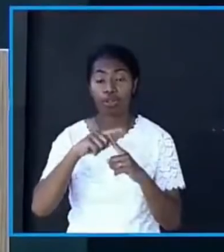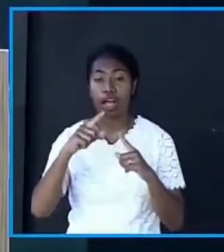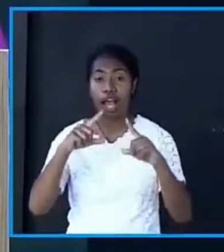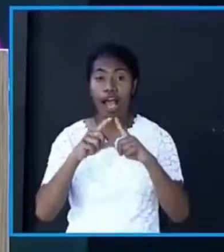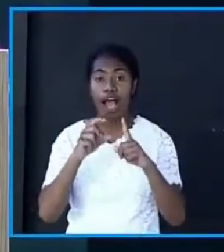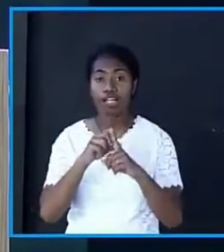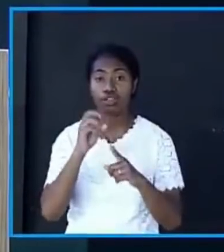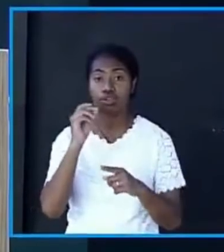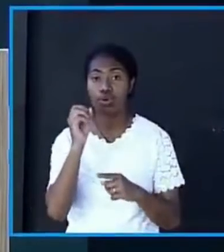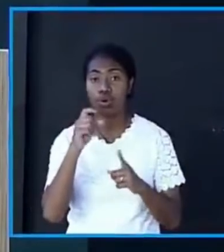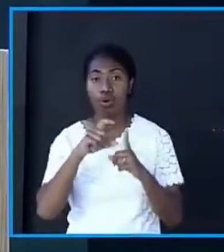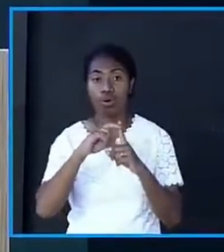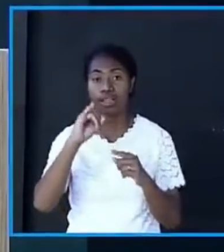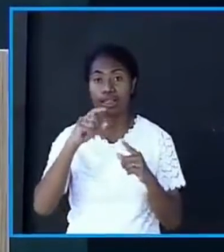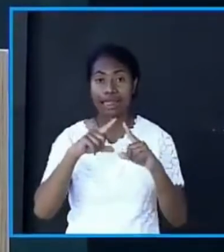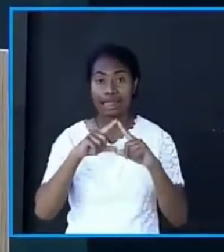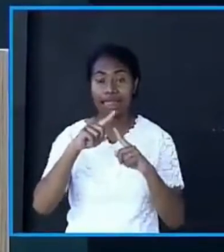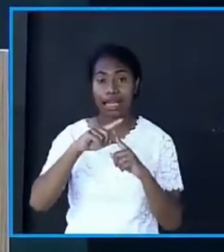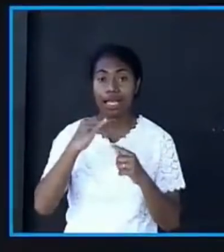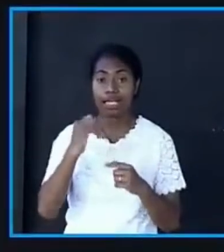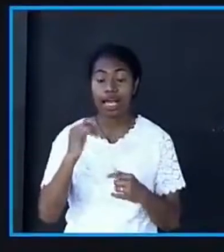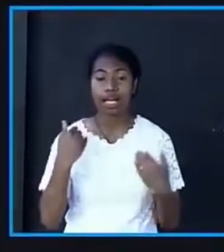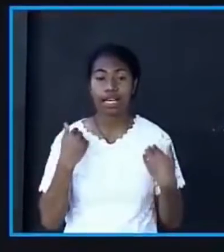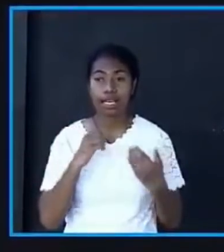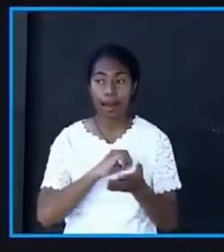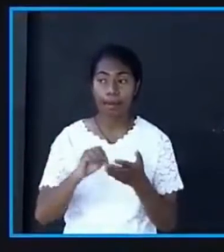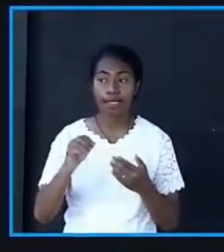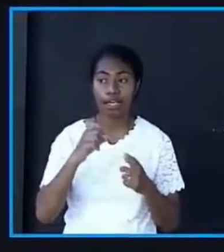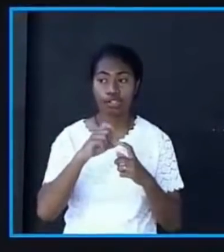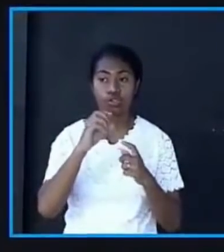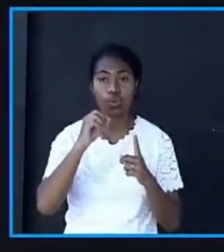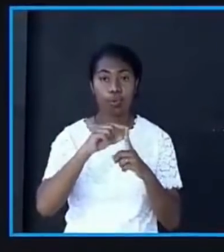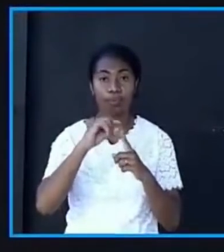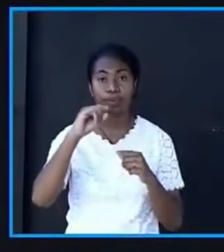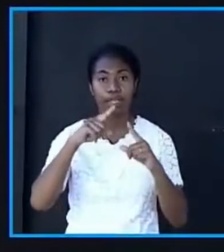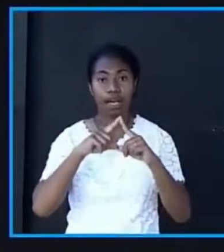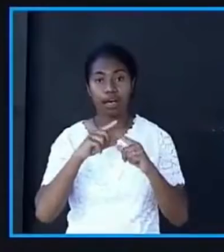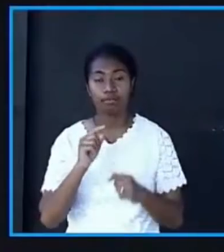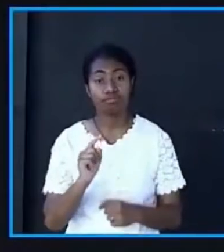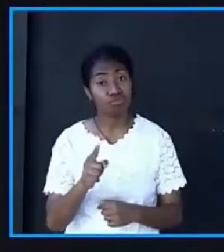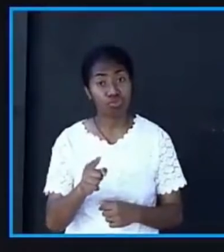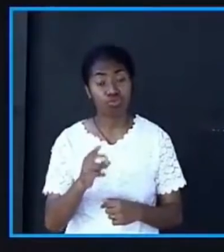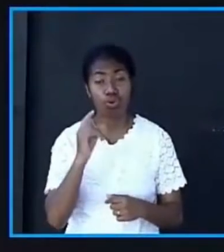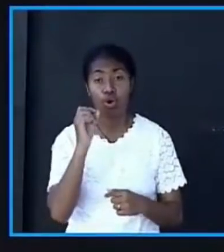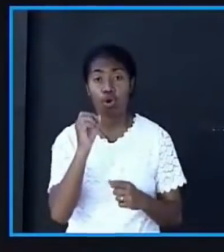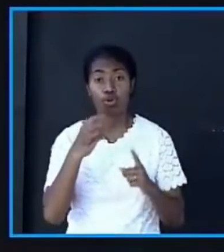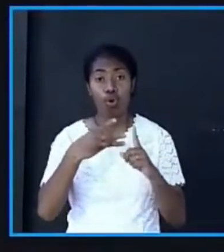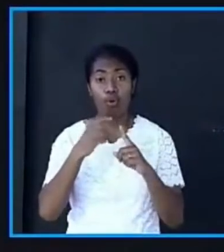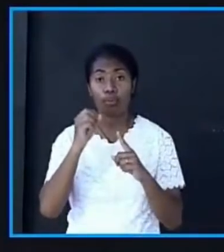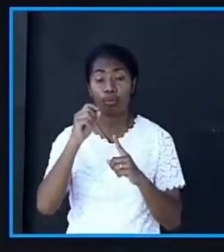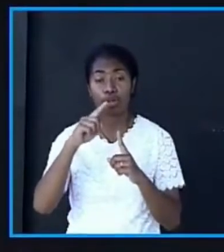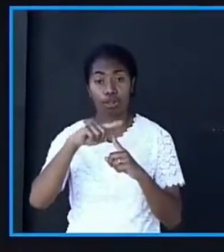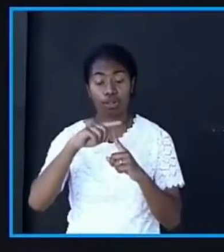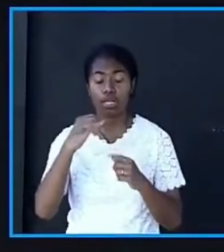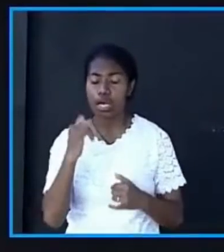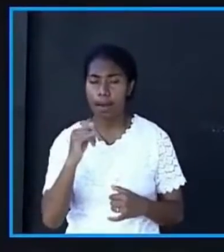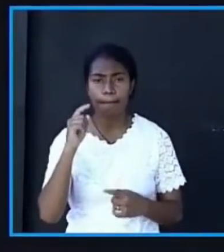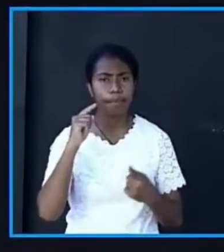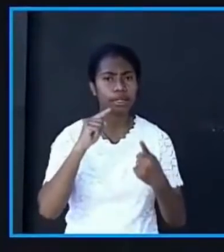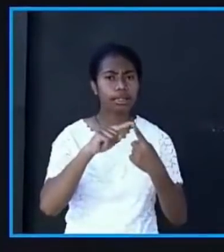adalah Sofia ini adalah Sofia robot pertama yang diberikan ke warga